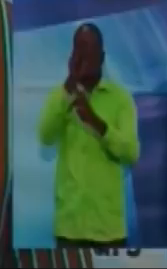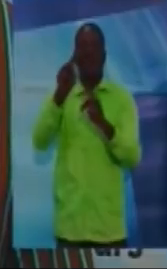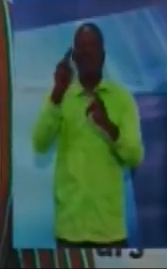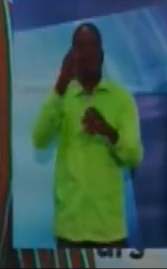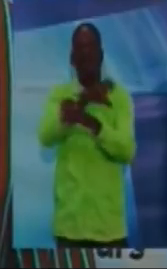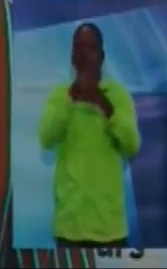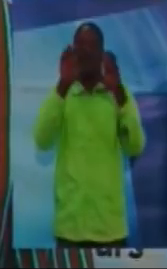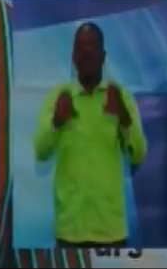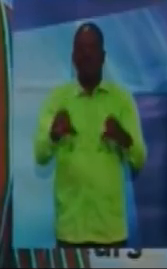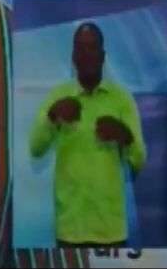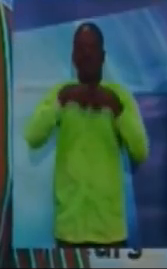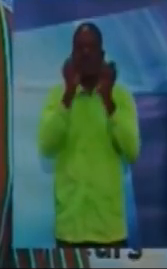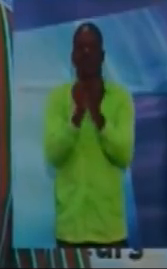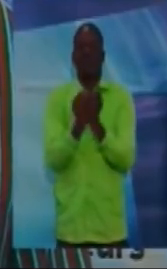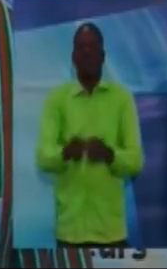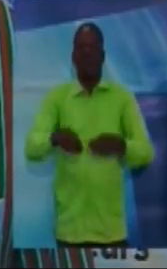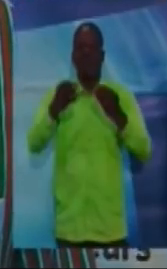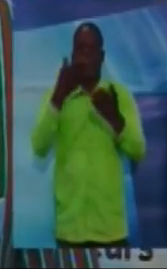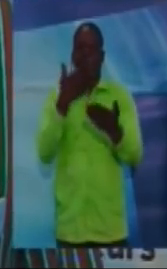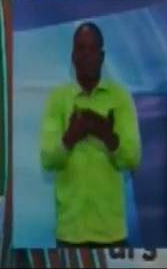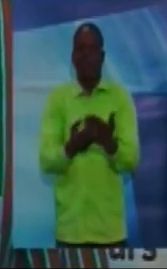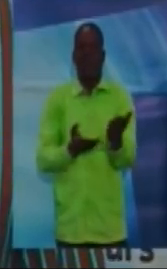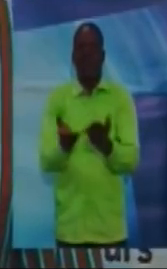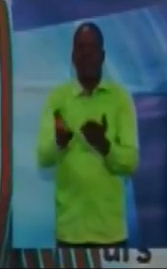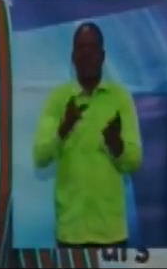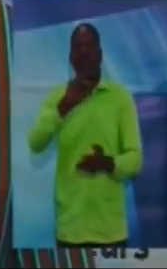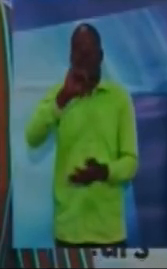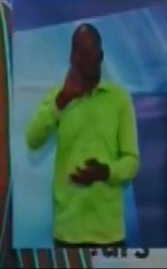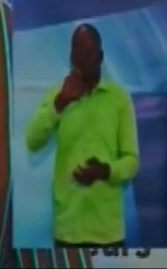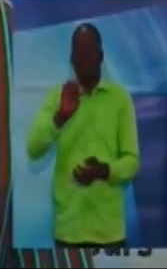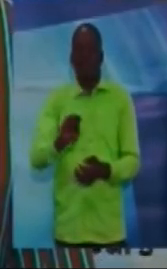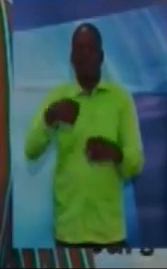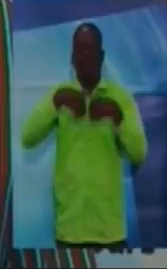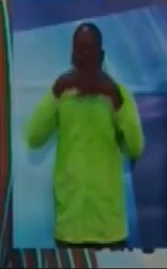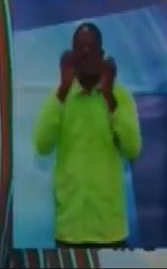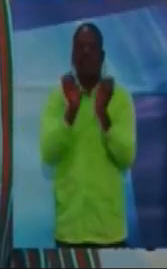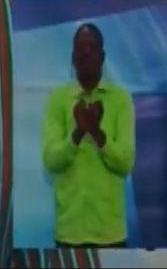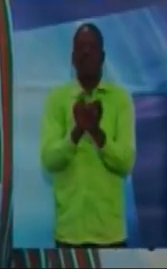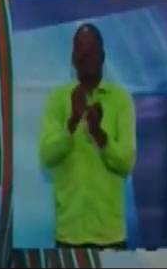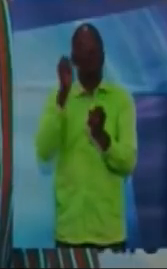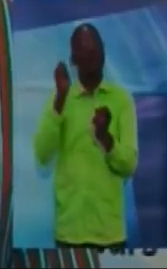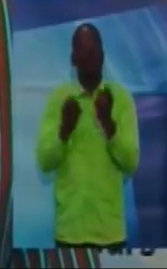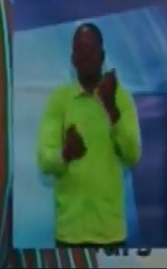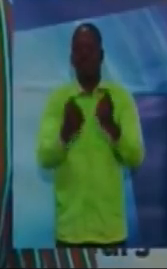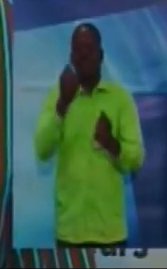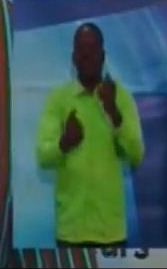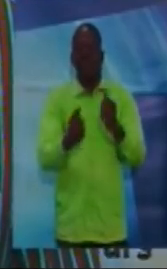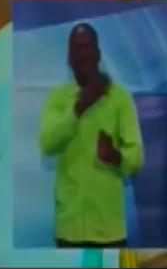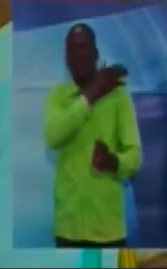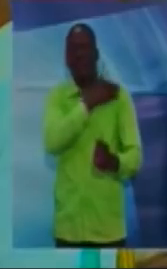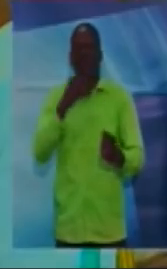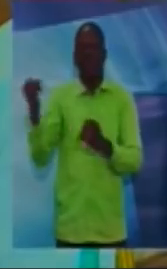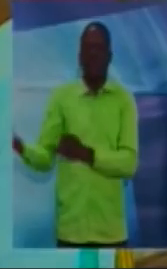des entreprises du secteur de la fourniture des biens et services aux mines, j'avais des secteurs donc de l'automobile, notamment